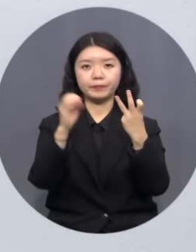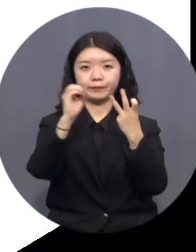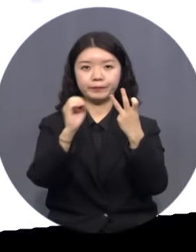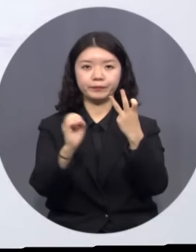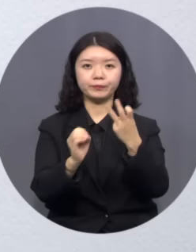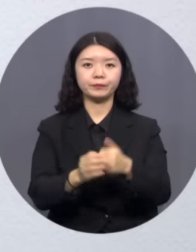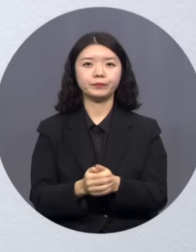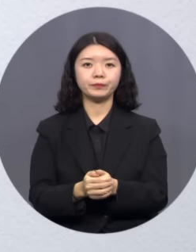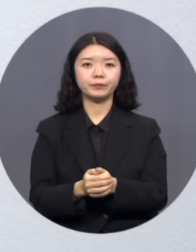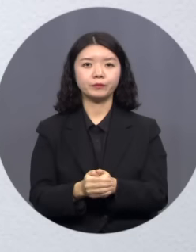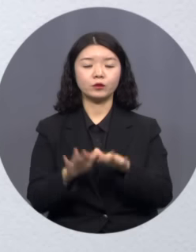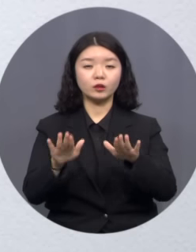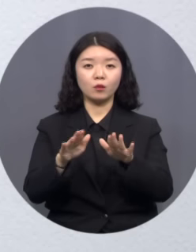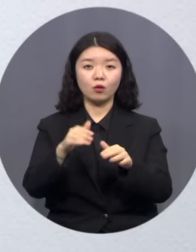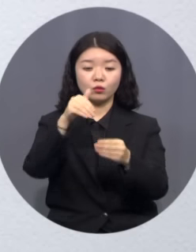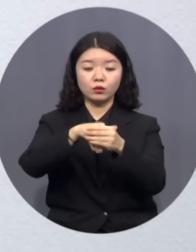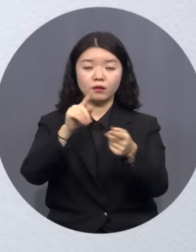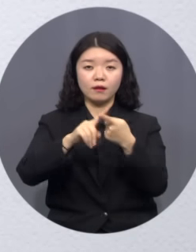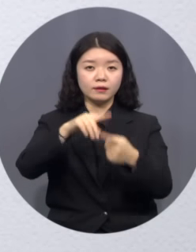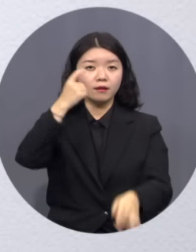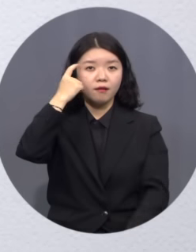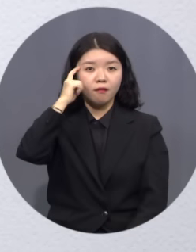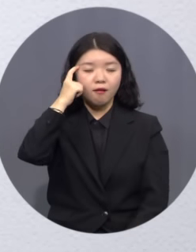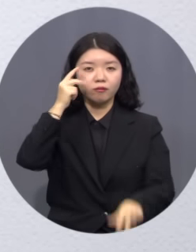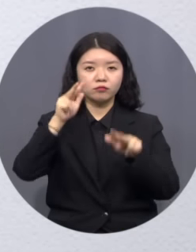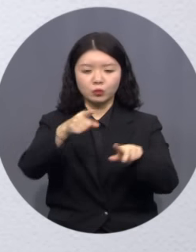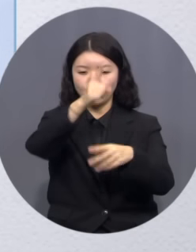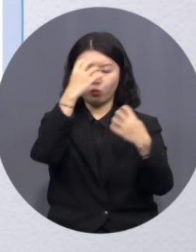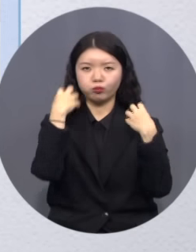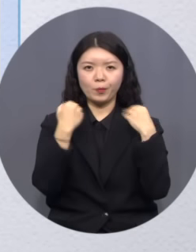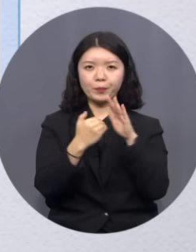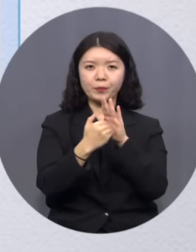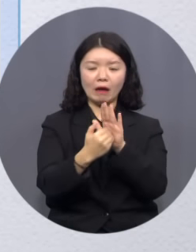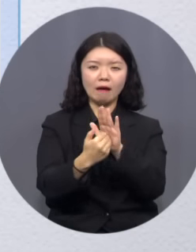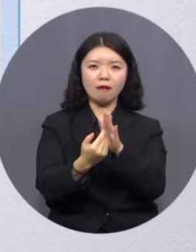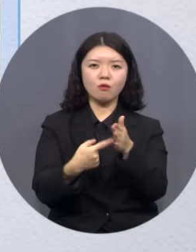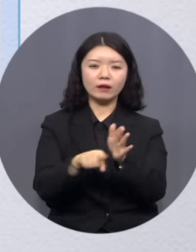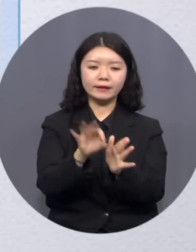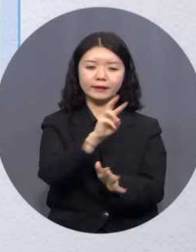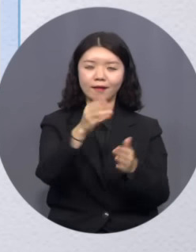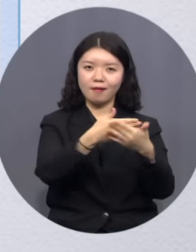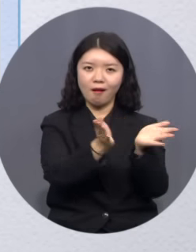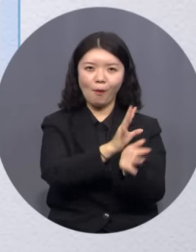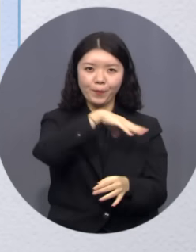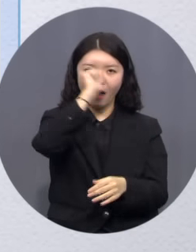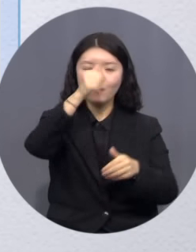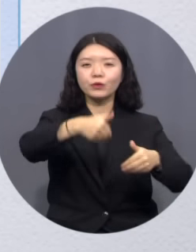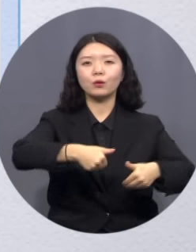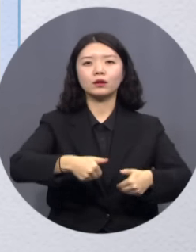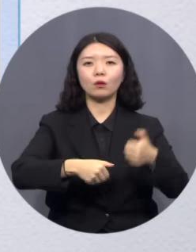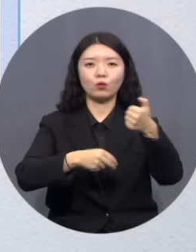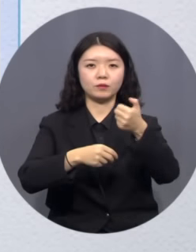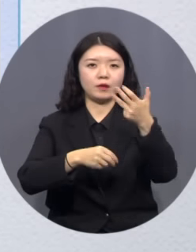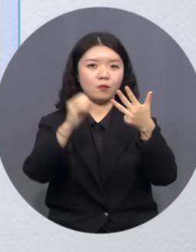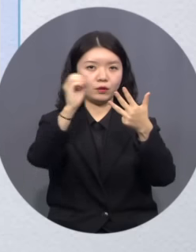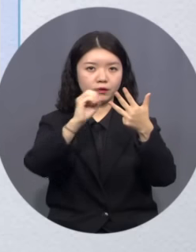있습니다 이번 총선에 대한 인식은 현 정부를 견제하기 위해 야당 후보가 당선되어야 한다가